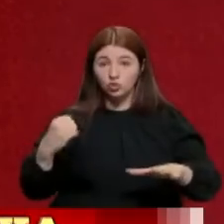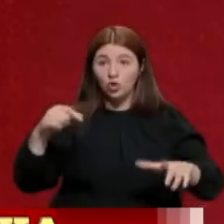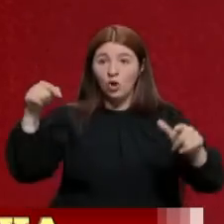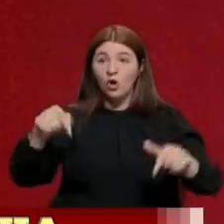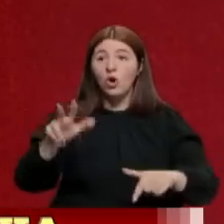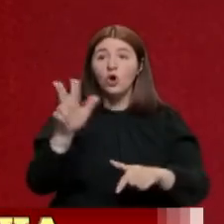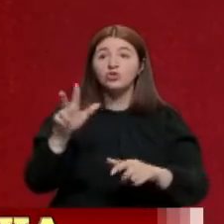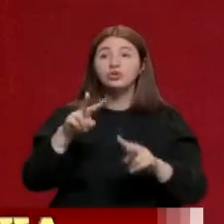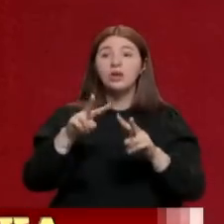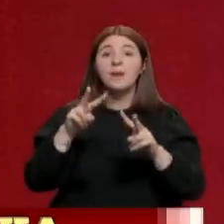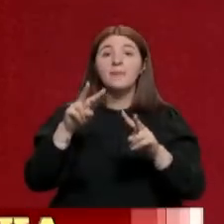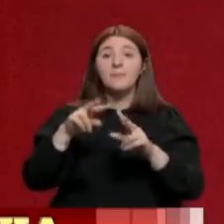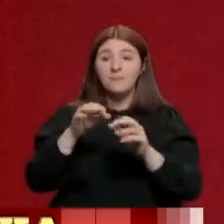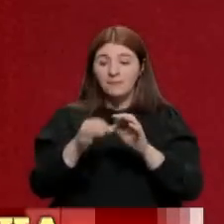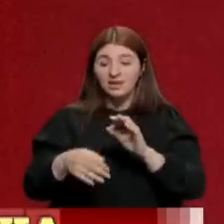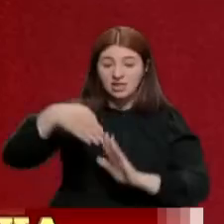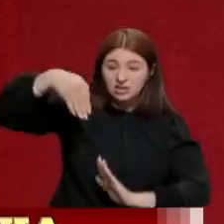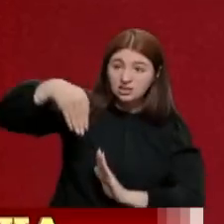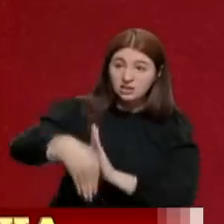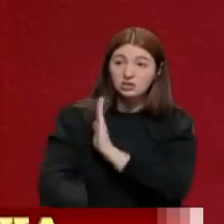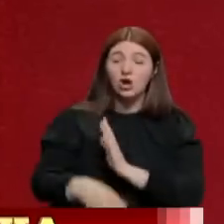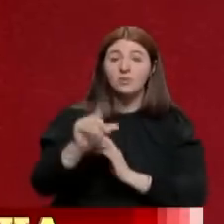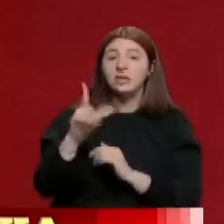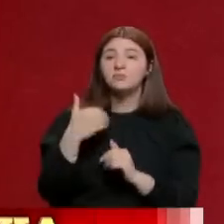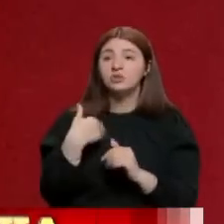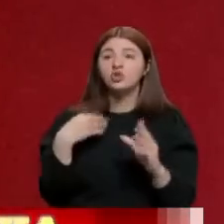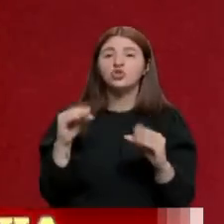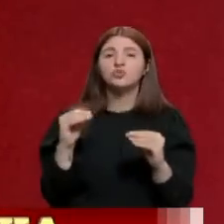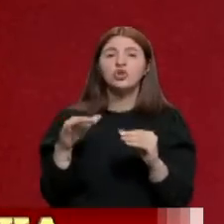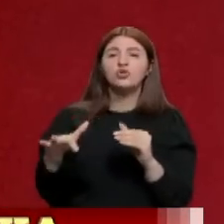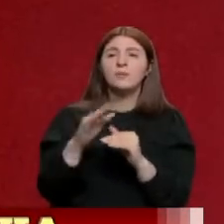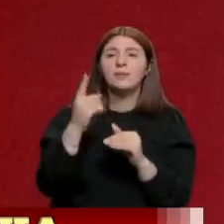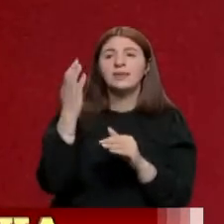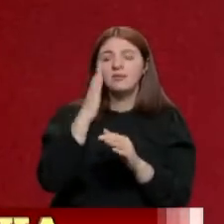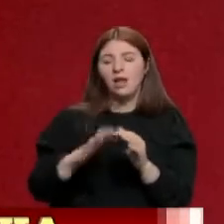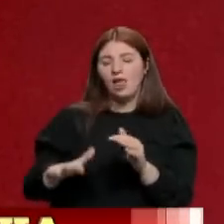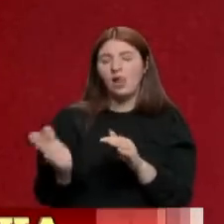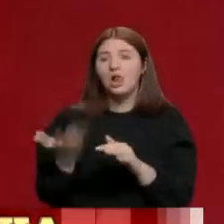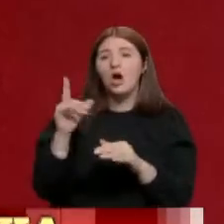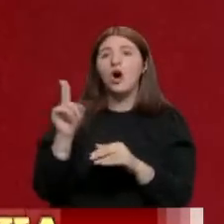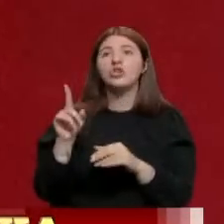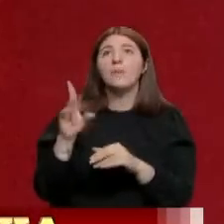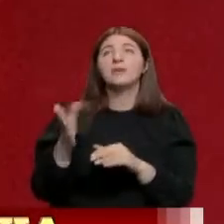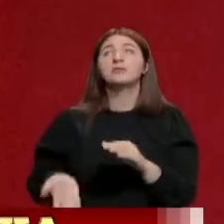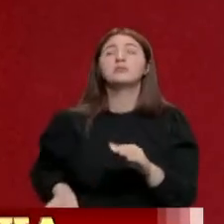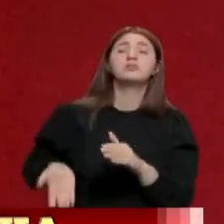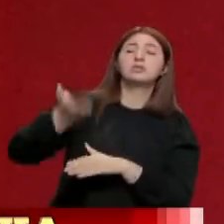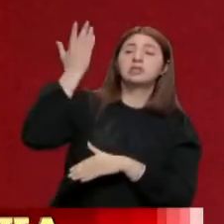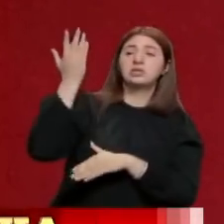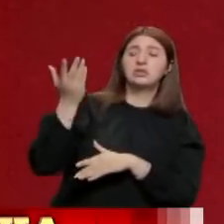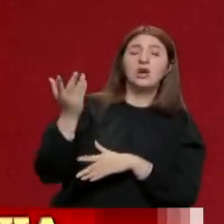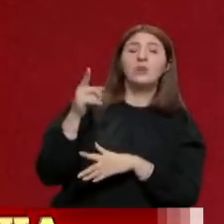oraya 30 metre kazık çakmak zorundasınızdır. Ama biz ne yapıyoruz? Yumuşacık toprağa bir temel atıp 10 katlı, 15 katlı binalar